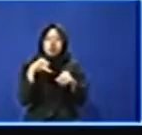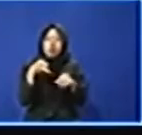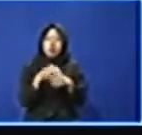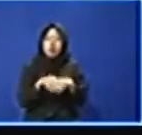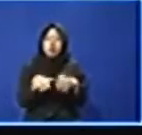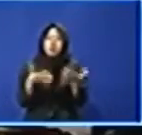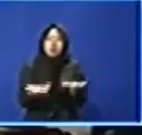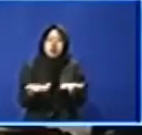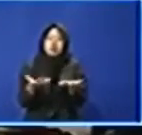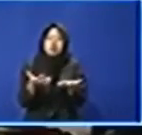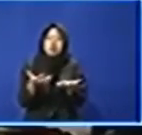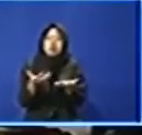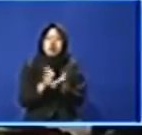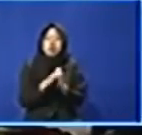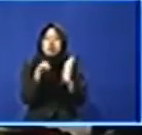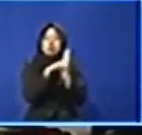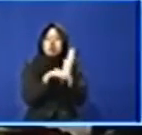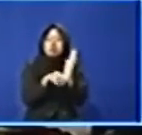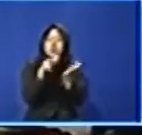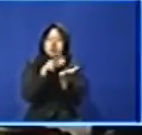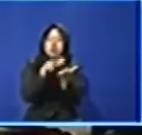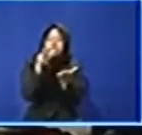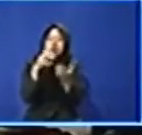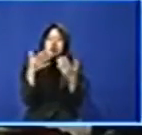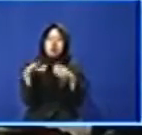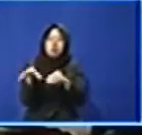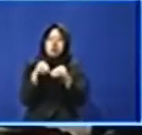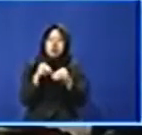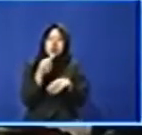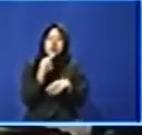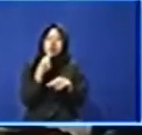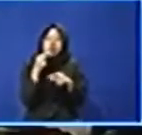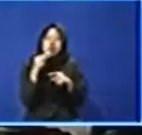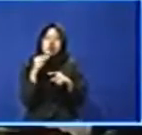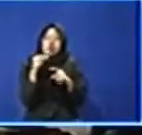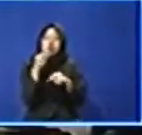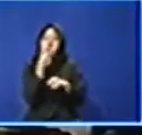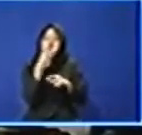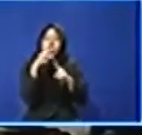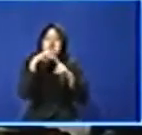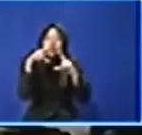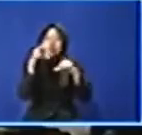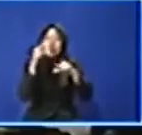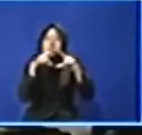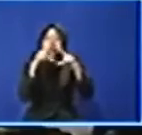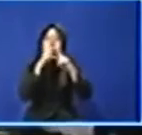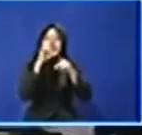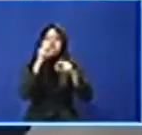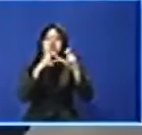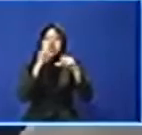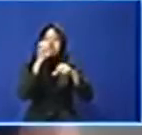saudara ambil dengan berkembangnya praktek pengobatan tradisional dalam rangka memenuhi standar pelayanan